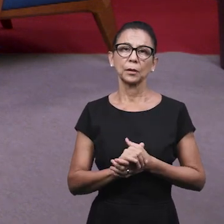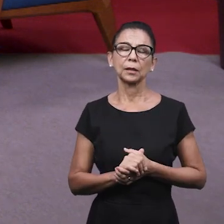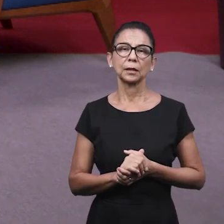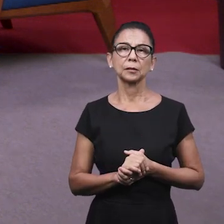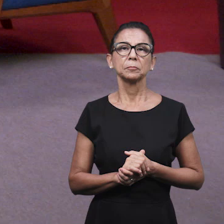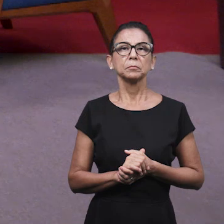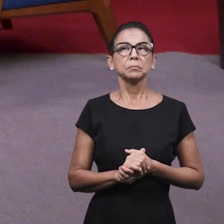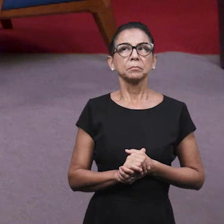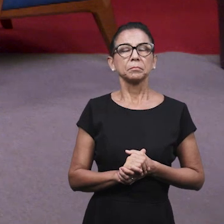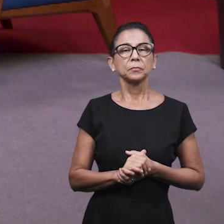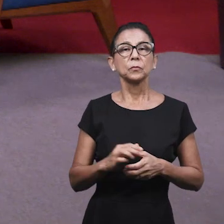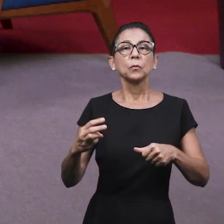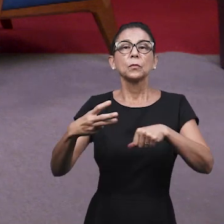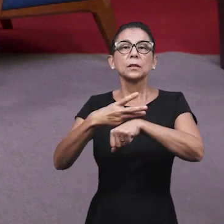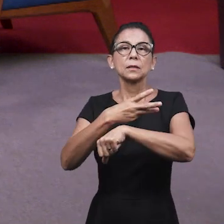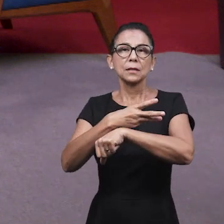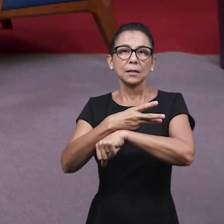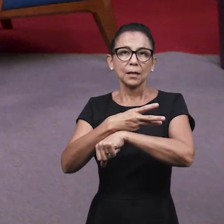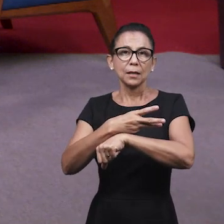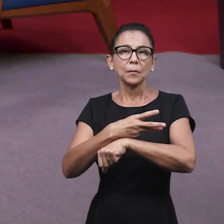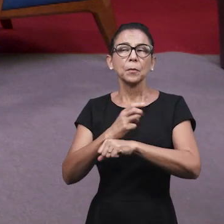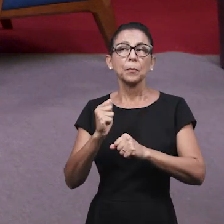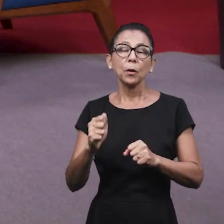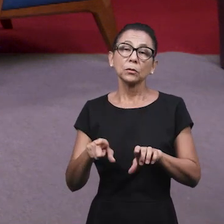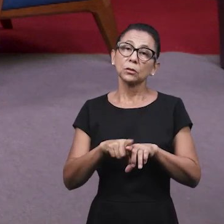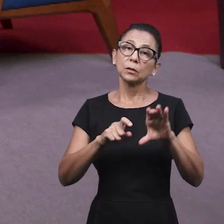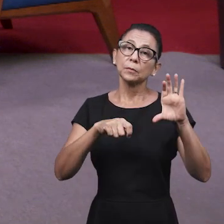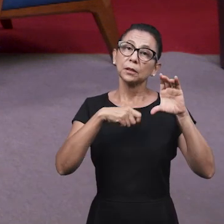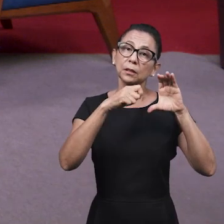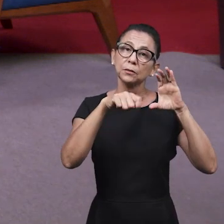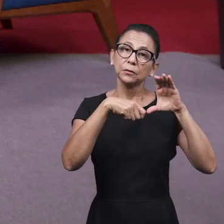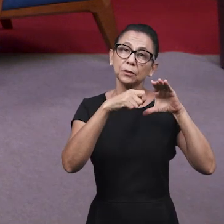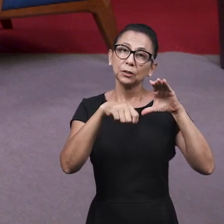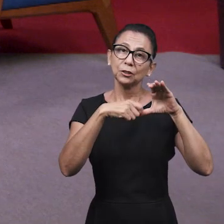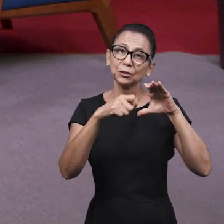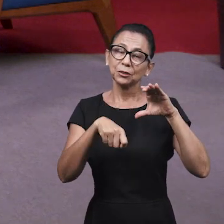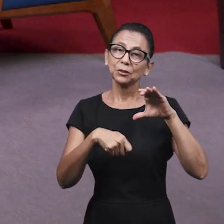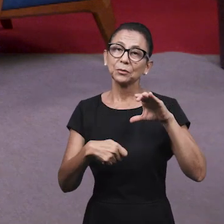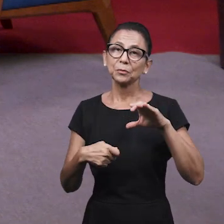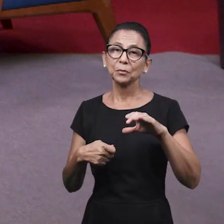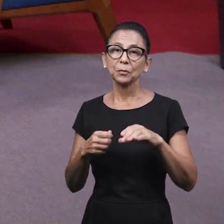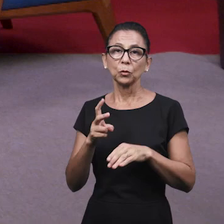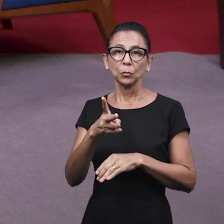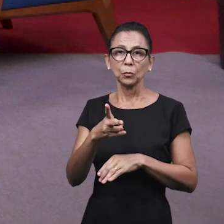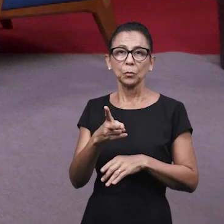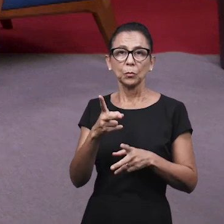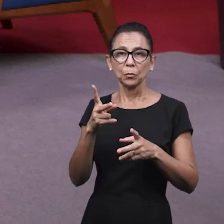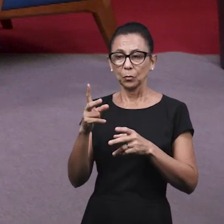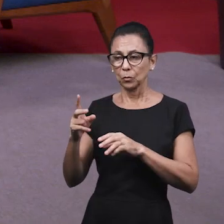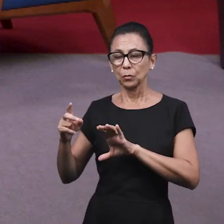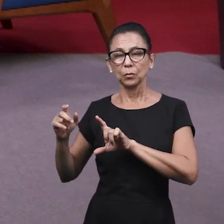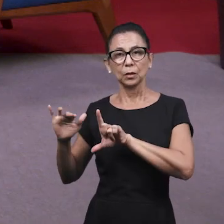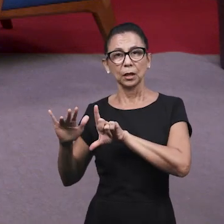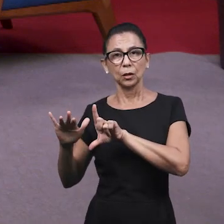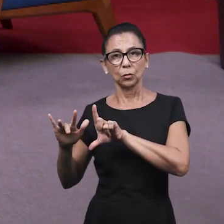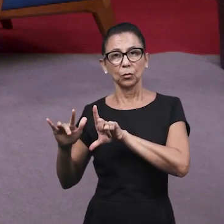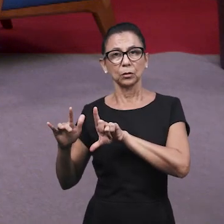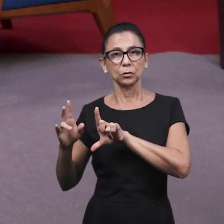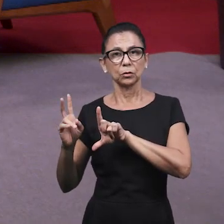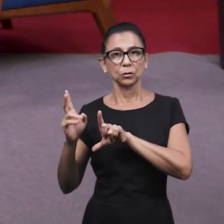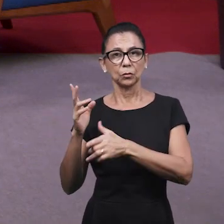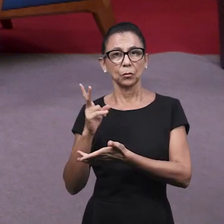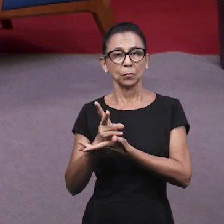le message est aussi à travers WhatsApp, mais maintenant en vidéo. On se met en code. Nous allons apporter ici deux vidéos qui nous ont